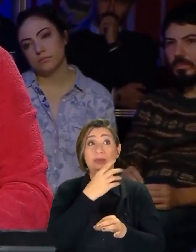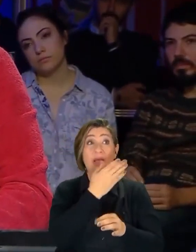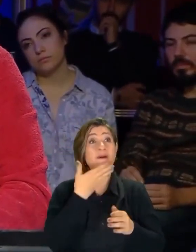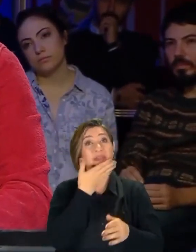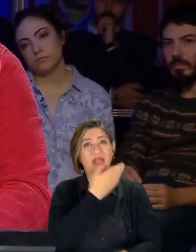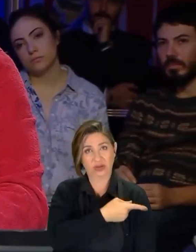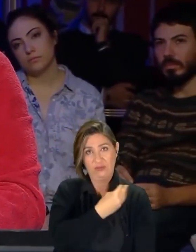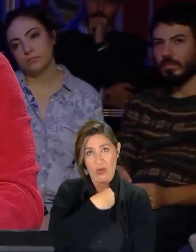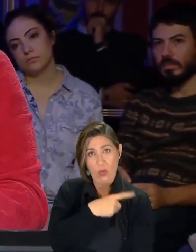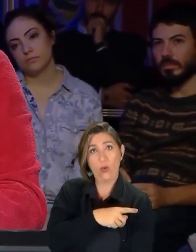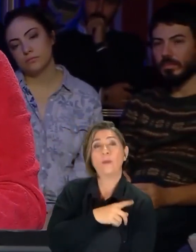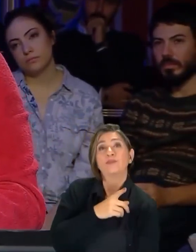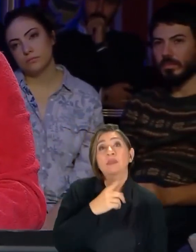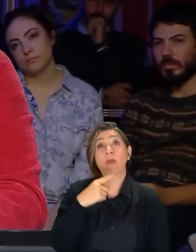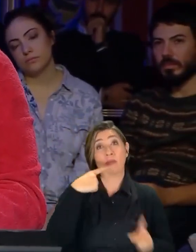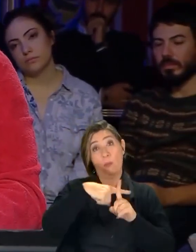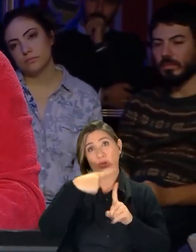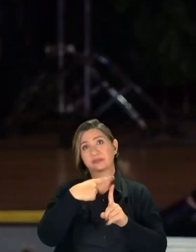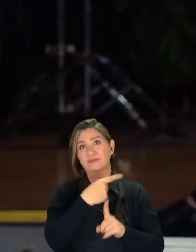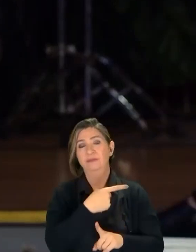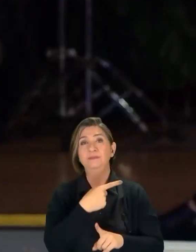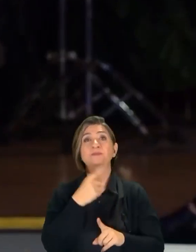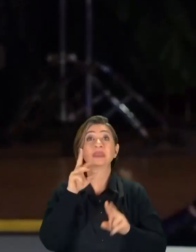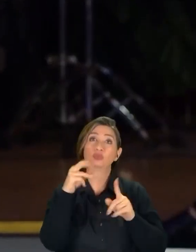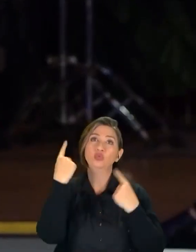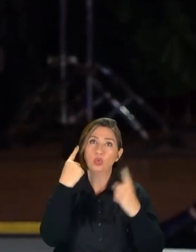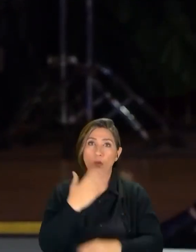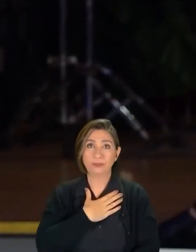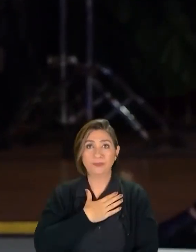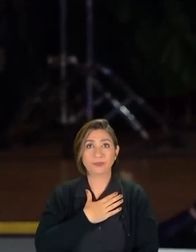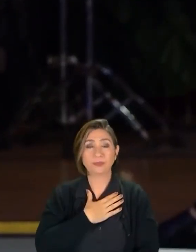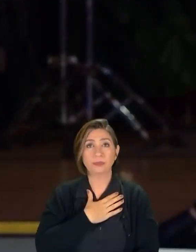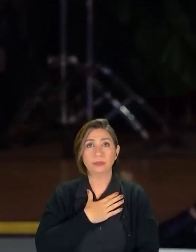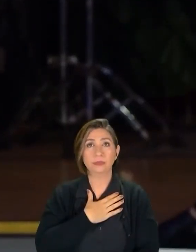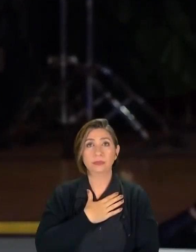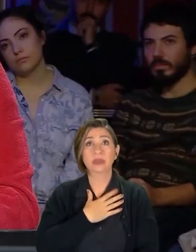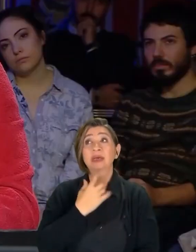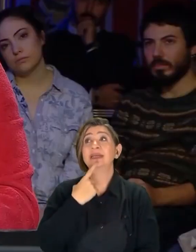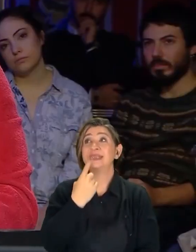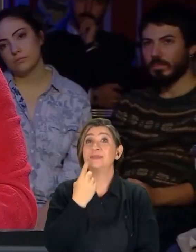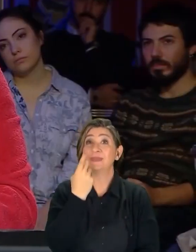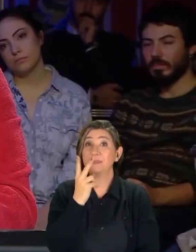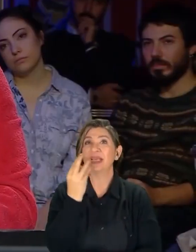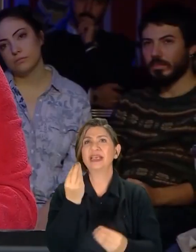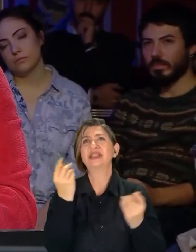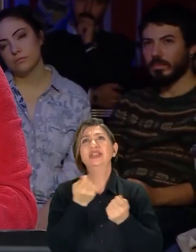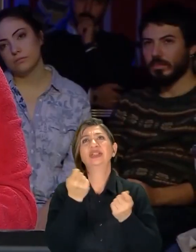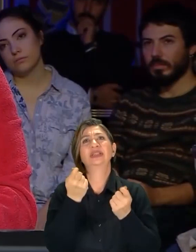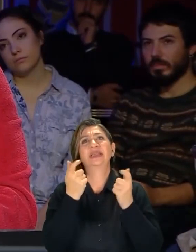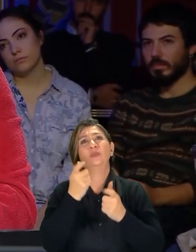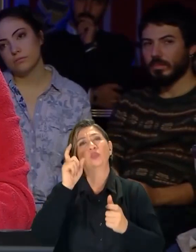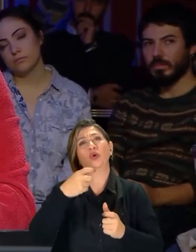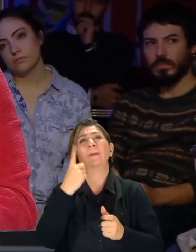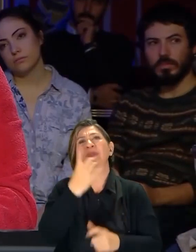filmlerinin gücü ve olumlu etkisi h Eee diye düşünüyorum ama Eee Dediğim gibi iyi iş yerini buluyor E benim